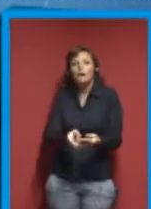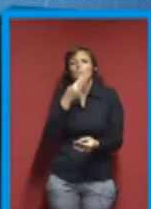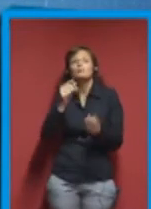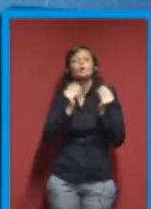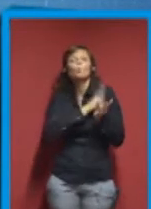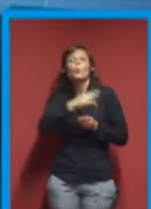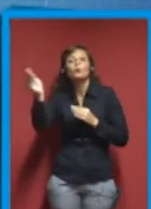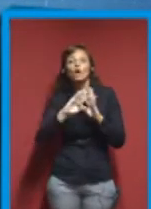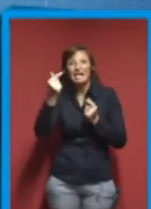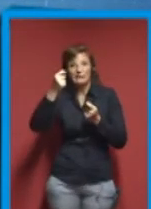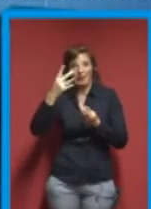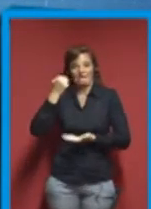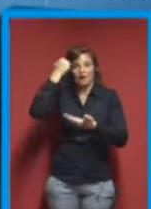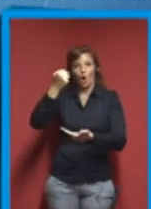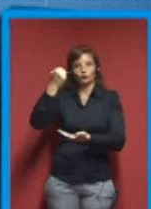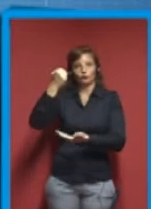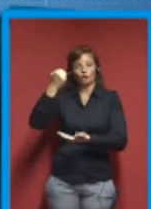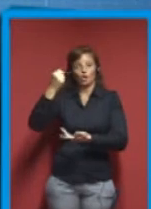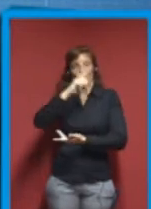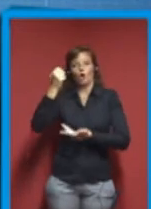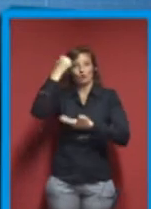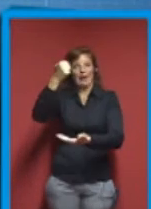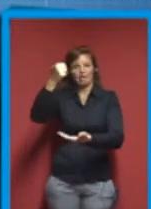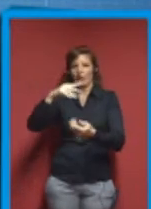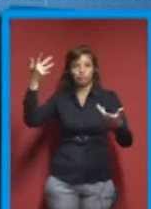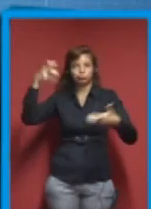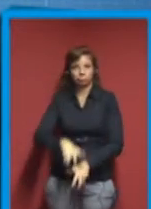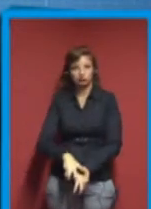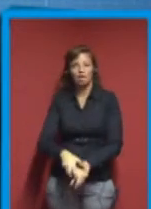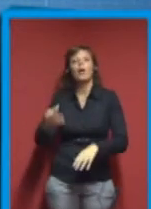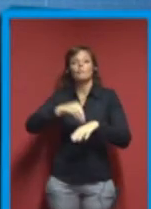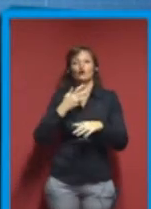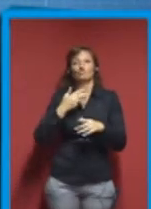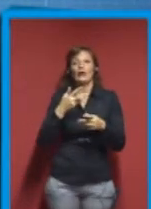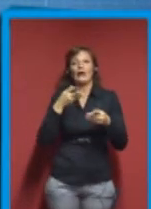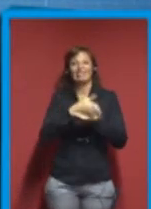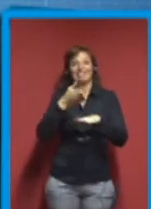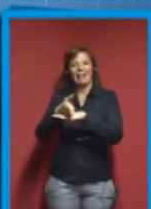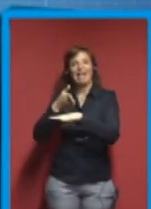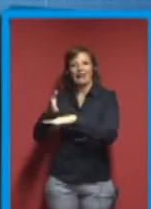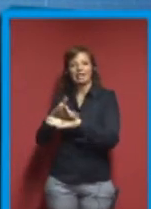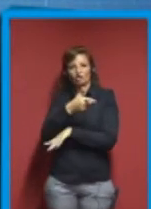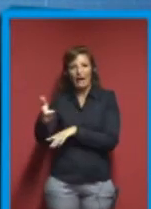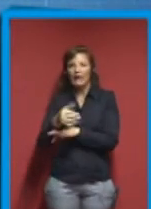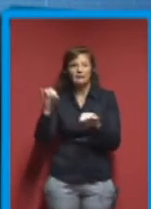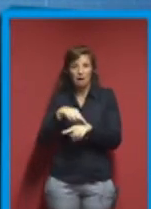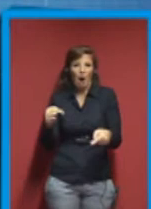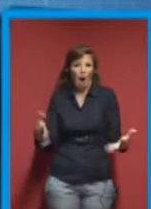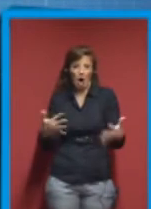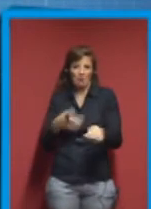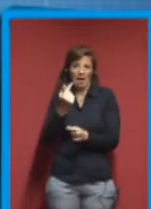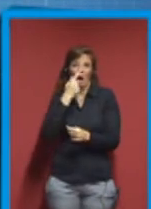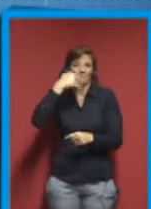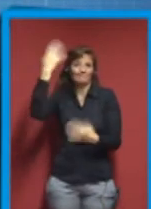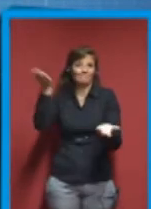spese in conto capitale sono diminuite moltissimo. Poi abbiamo le tagliatrici laser che costano sempre di meno, costano ormai come una